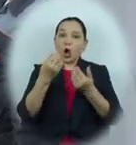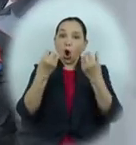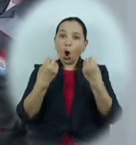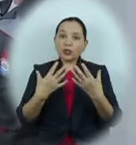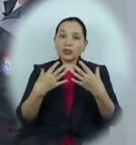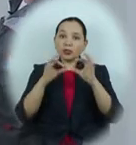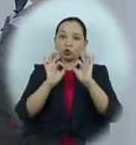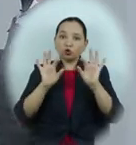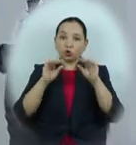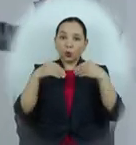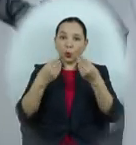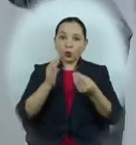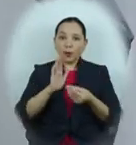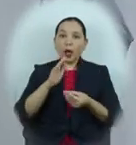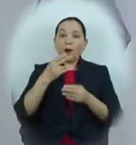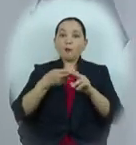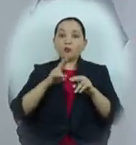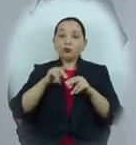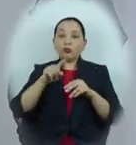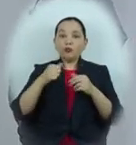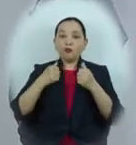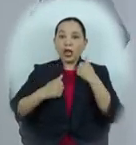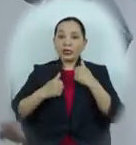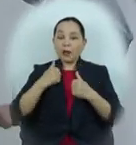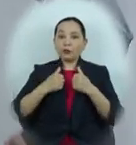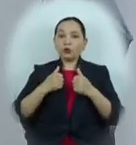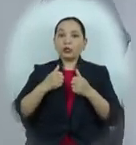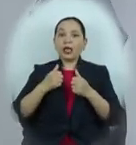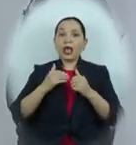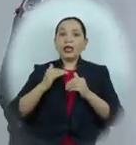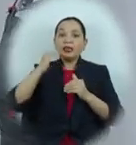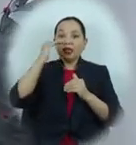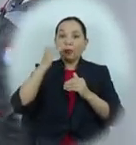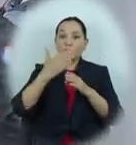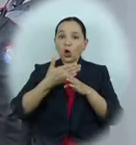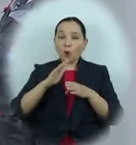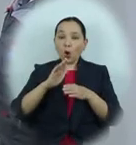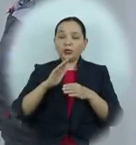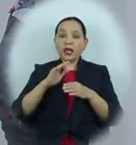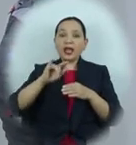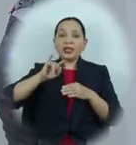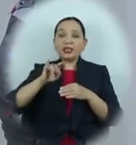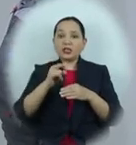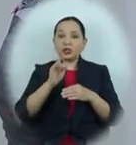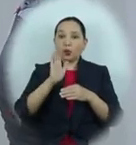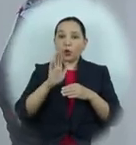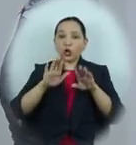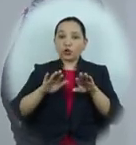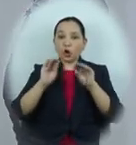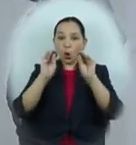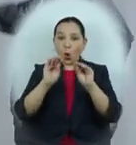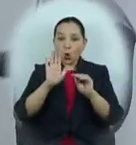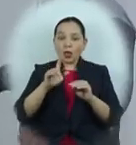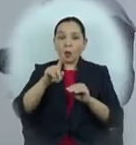oddiysini tushuntirib o'taman. Bu vannamizga tepa tomonda teshik bo'lgan joyiga qo'yiladi.